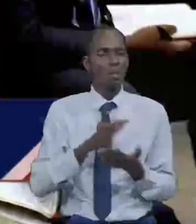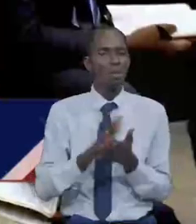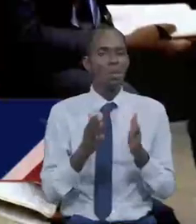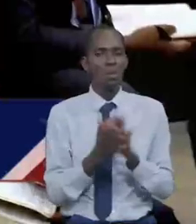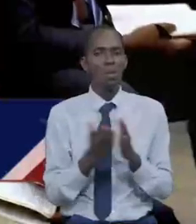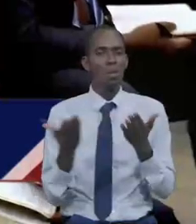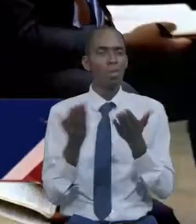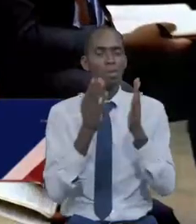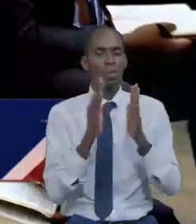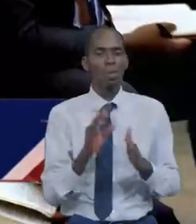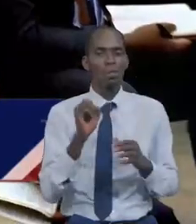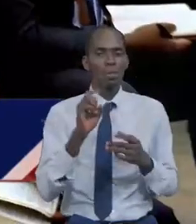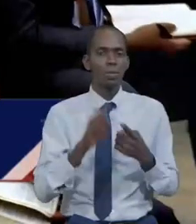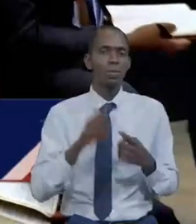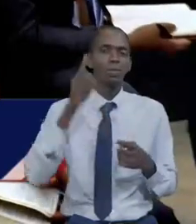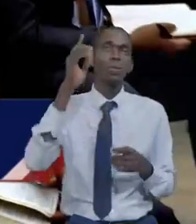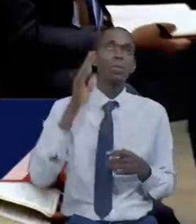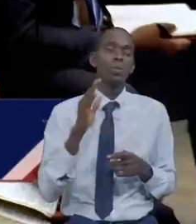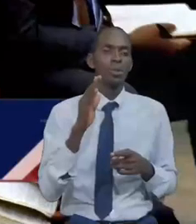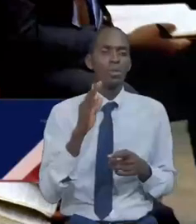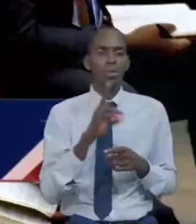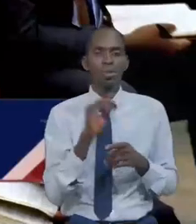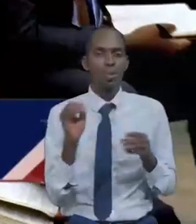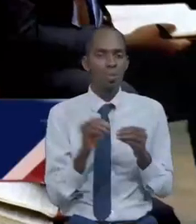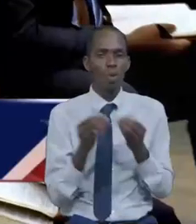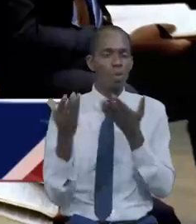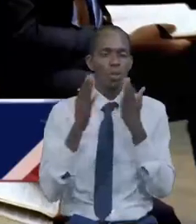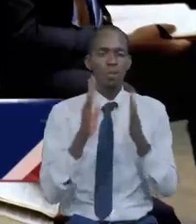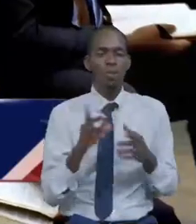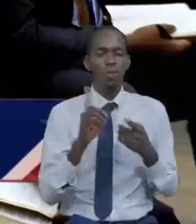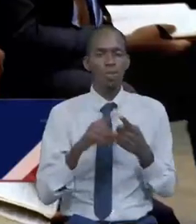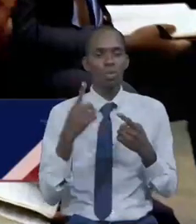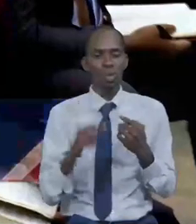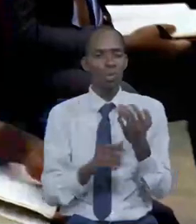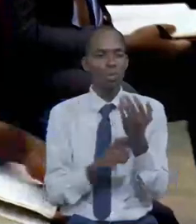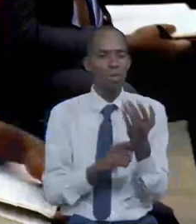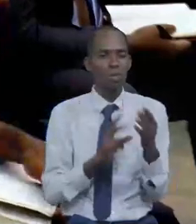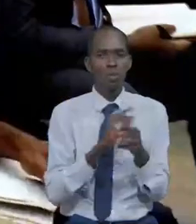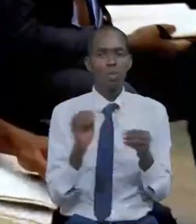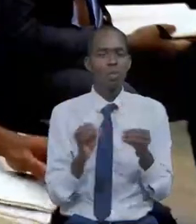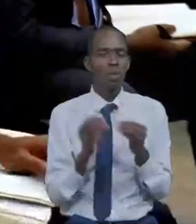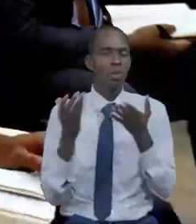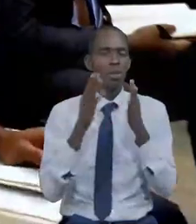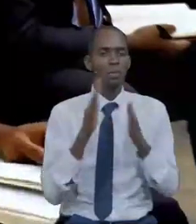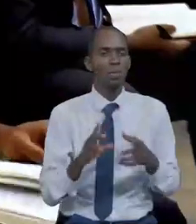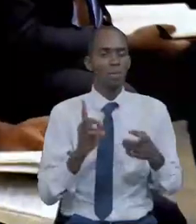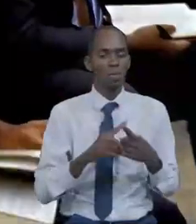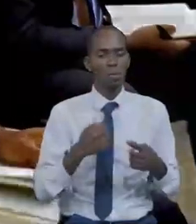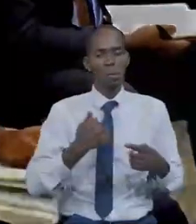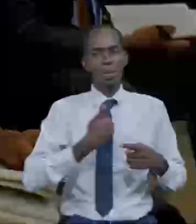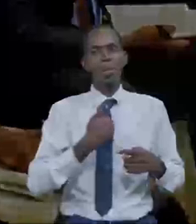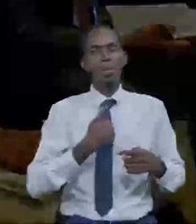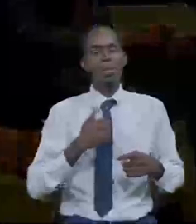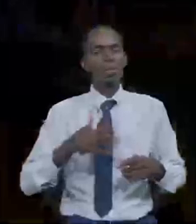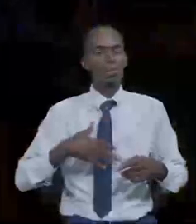devenu esclave de Dieu, plus jamais esclave de la chair, plus jamais esclave